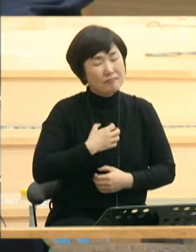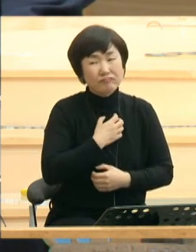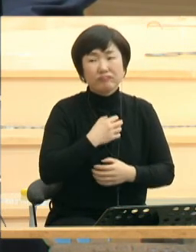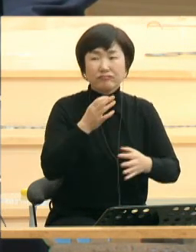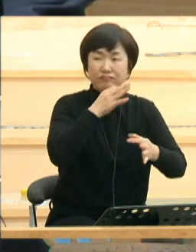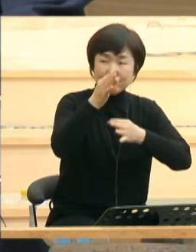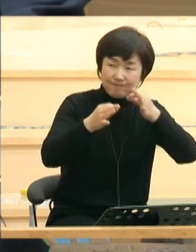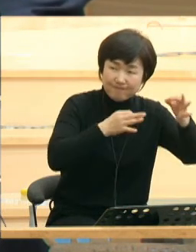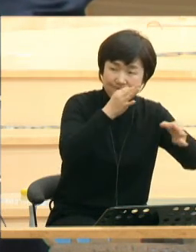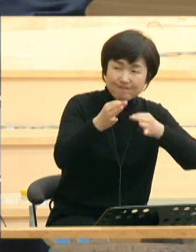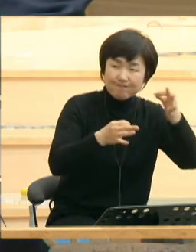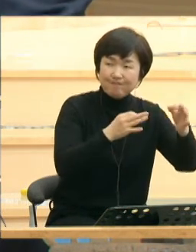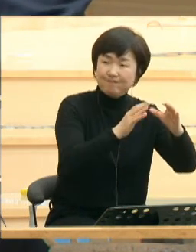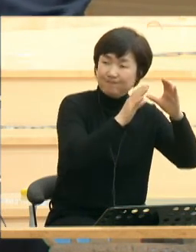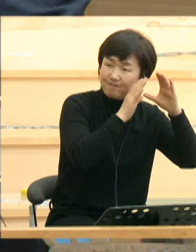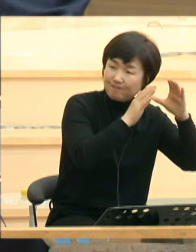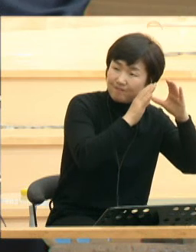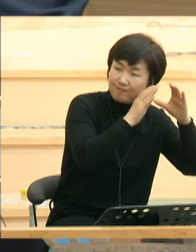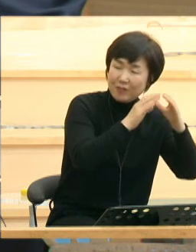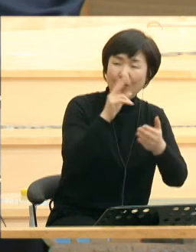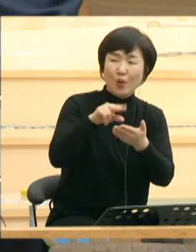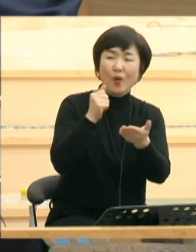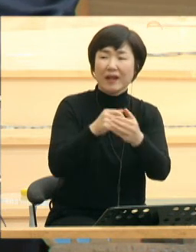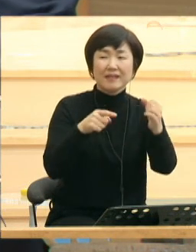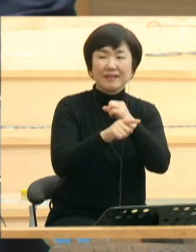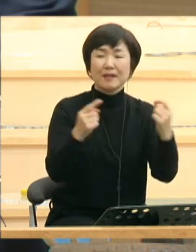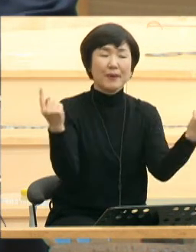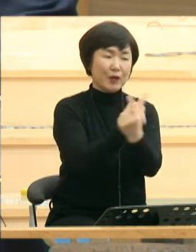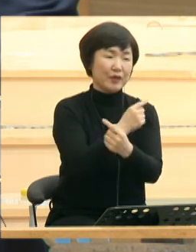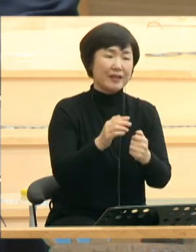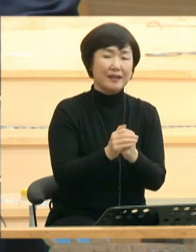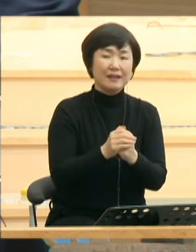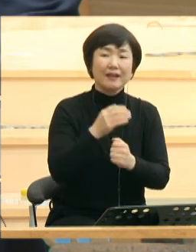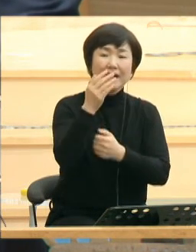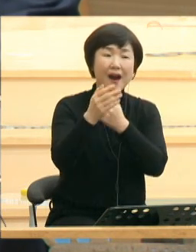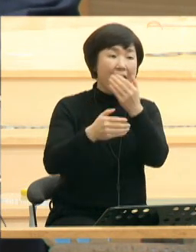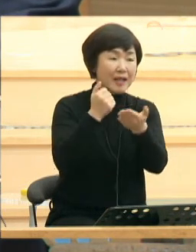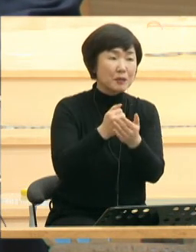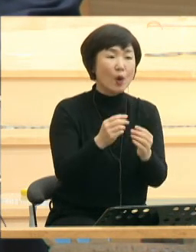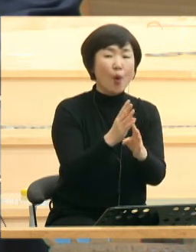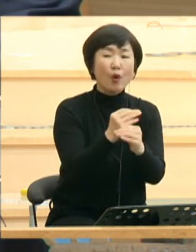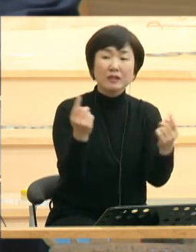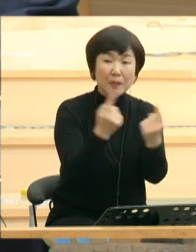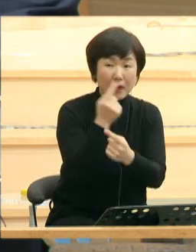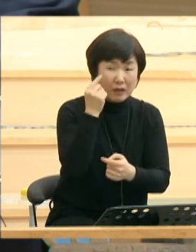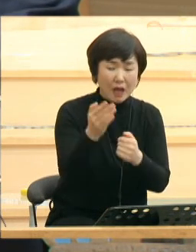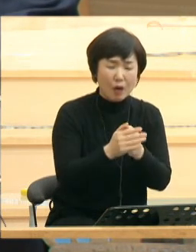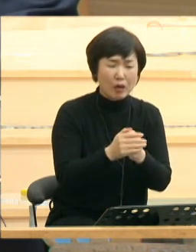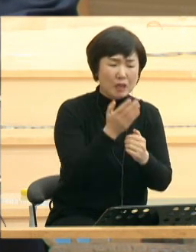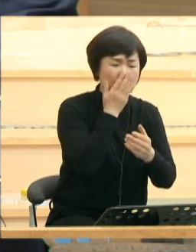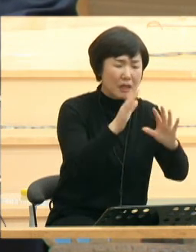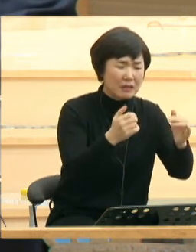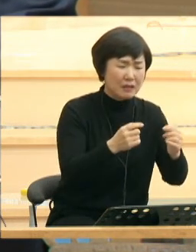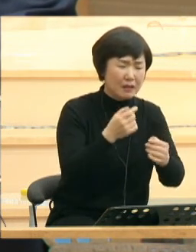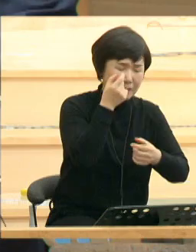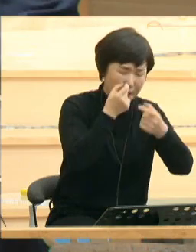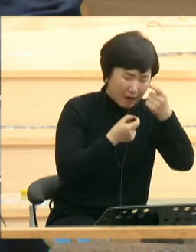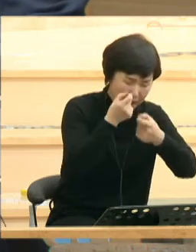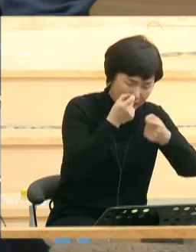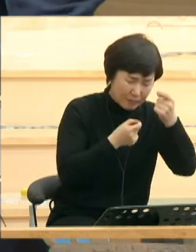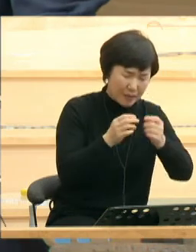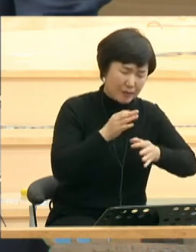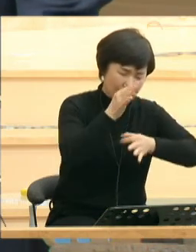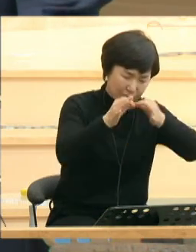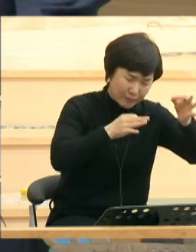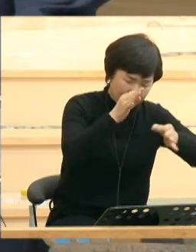우리기 줘 여호와께서 언제 뜻을 돌이켜 따오 말합니까 언제 슬피 불후 지정으로